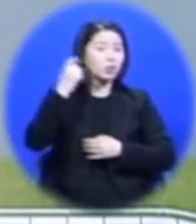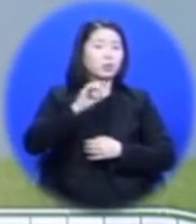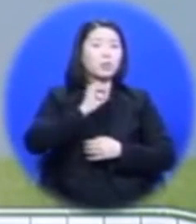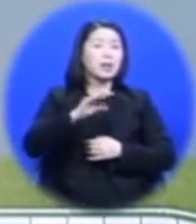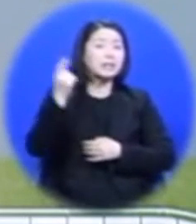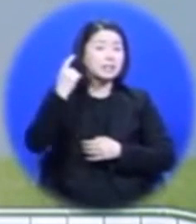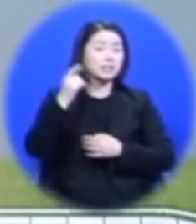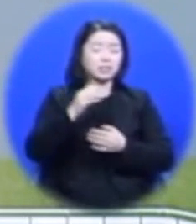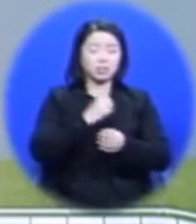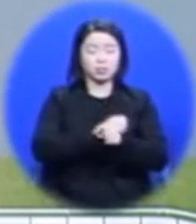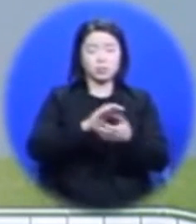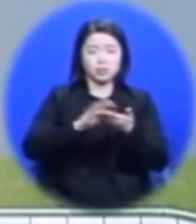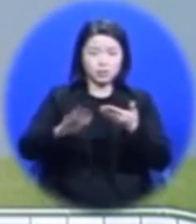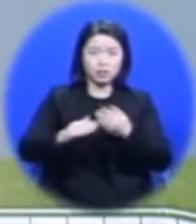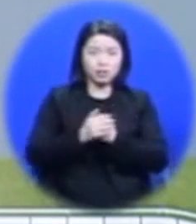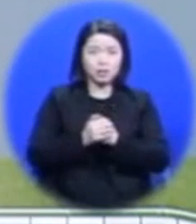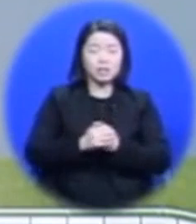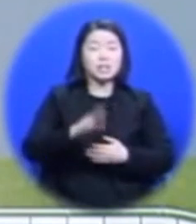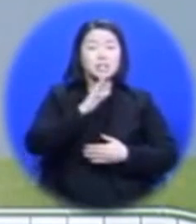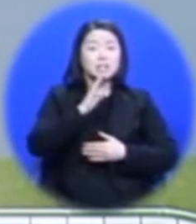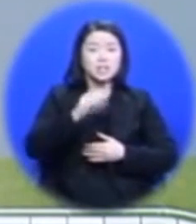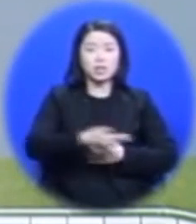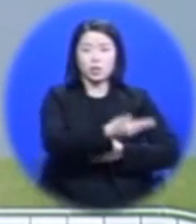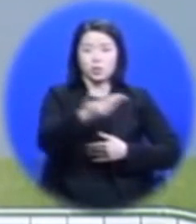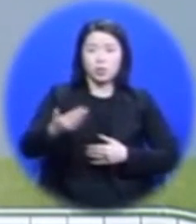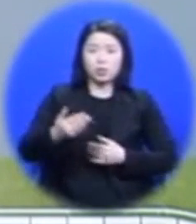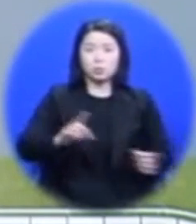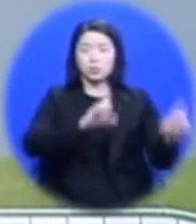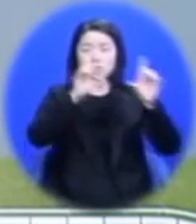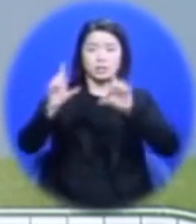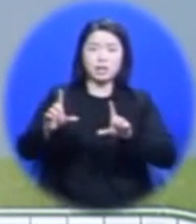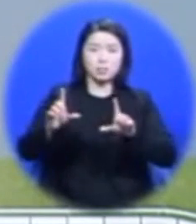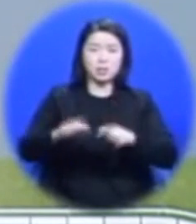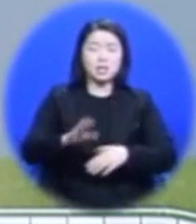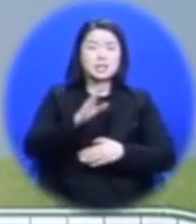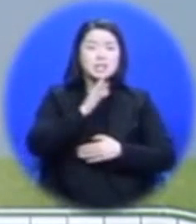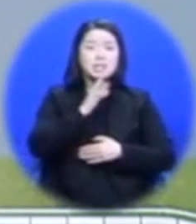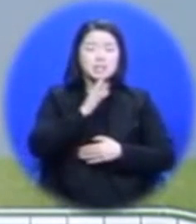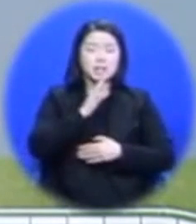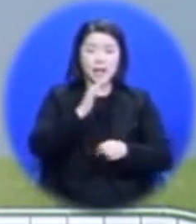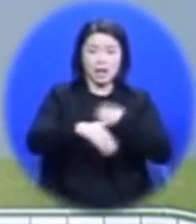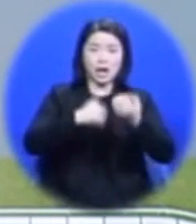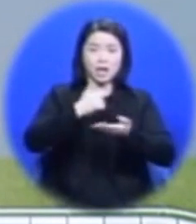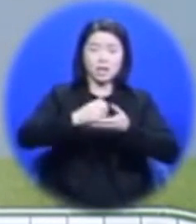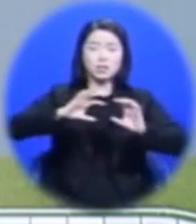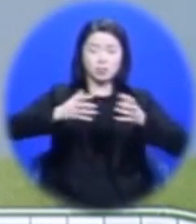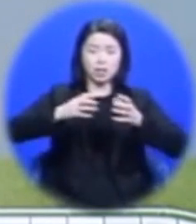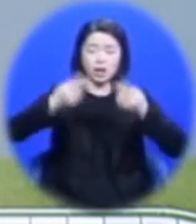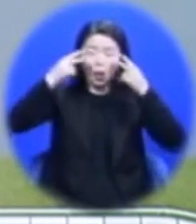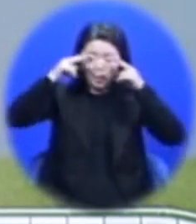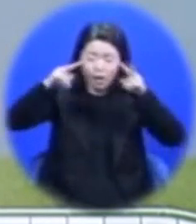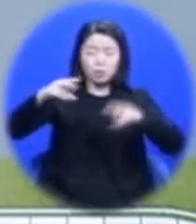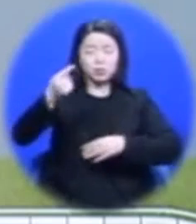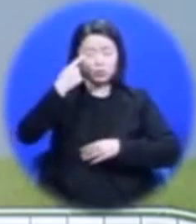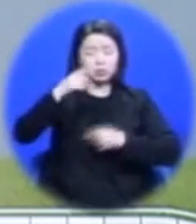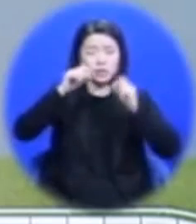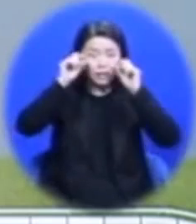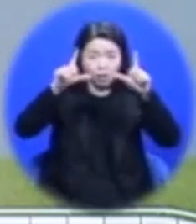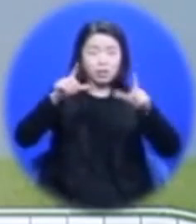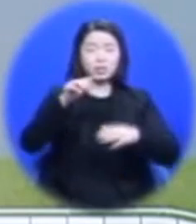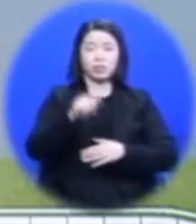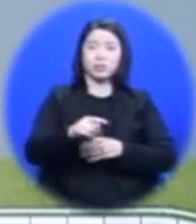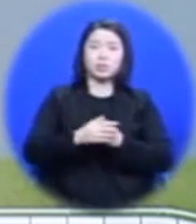듣는 거예요. 실제로 여러분의 삶에 진짜 하나님의 나라를 바라보는 눈이 열리는